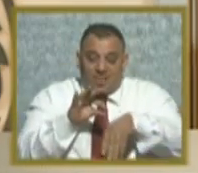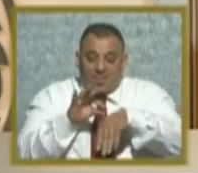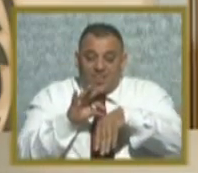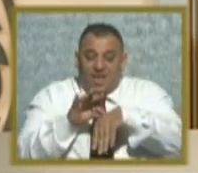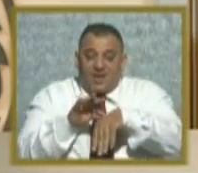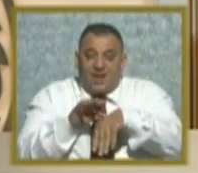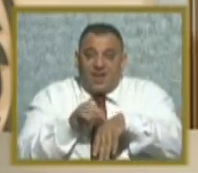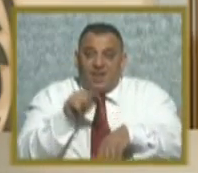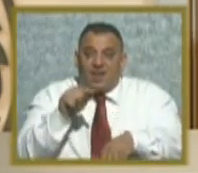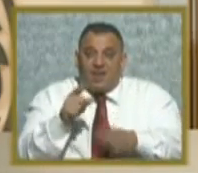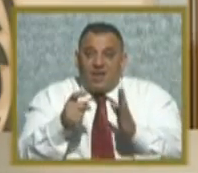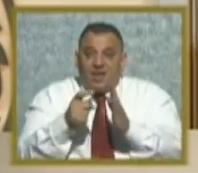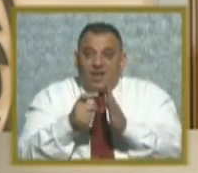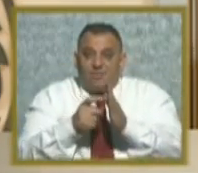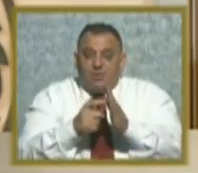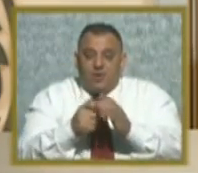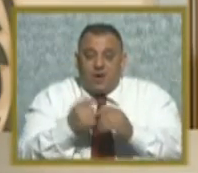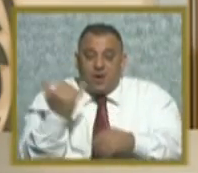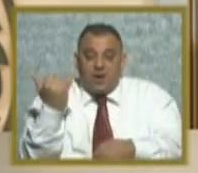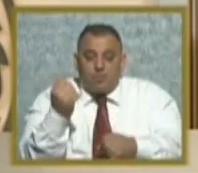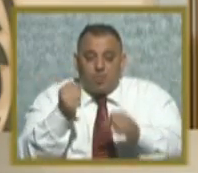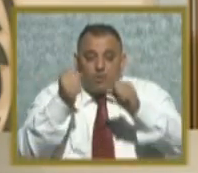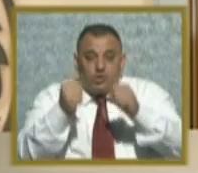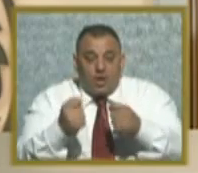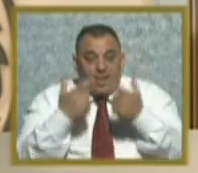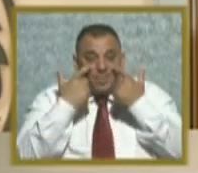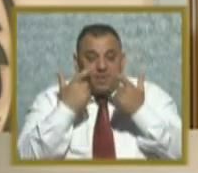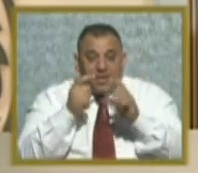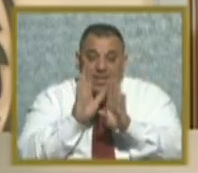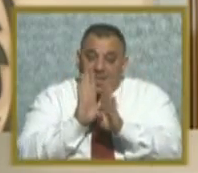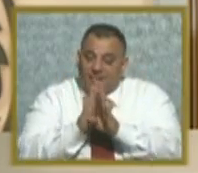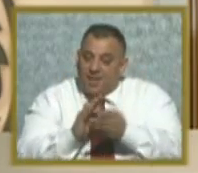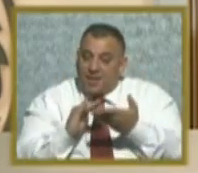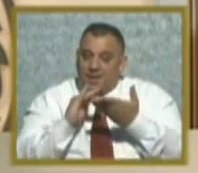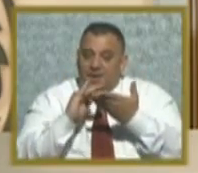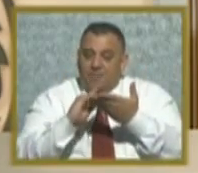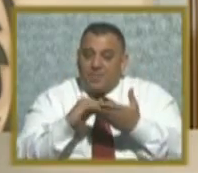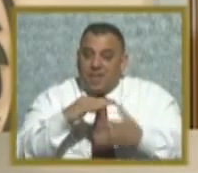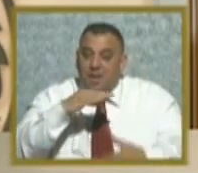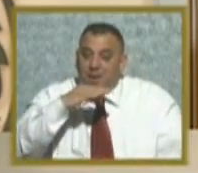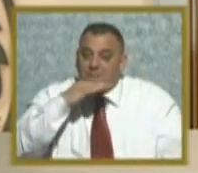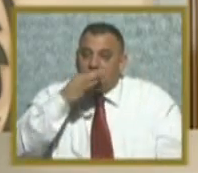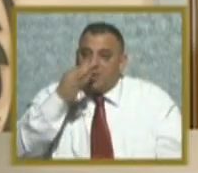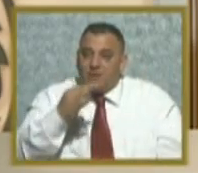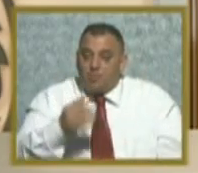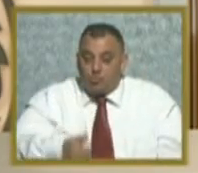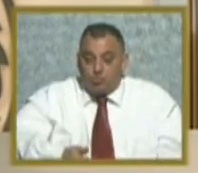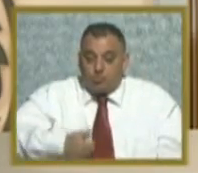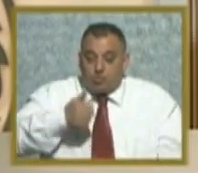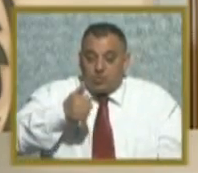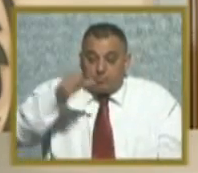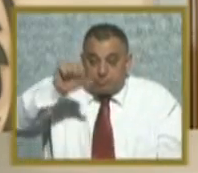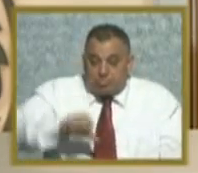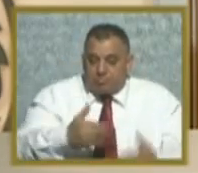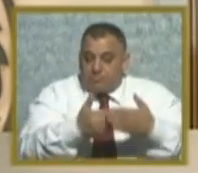يكون يميز المصالح من المفاسد، يشوف ما هي الأشياء التي تحقق المصلحة وما هي الأشياء التي